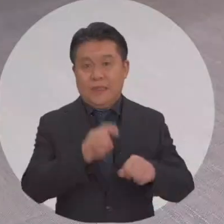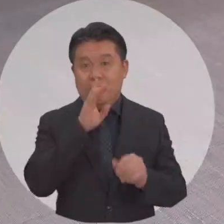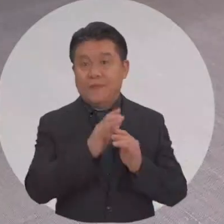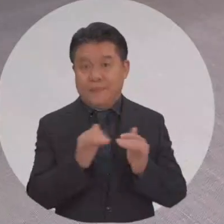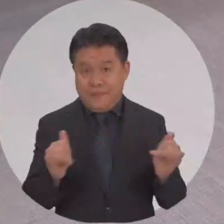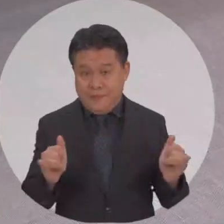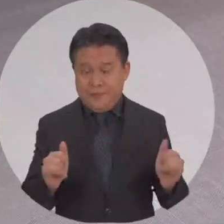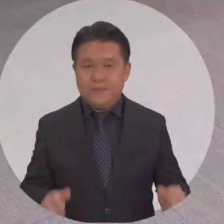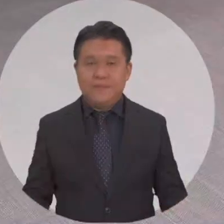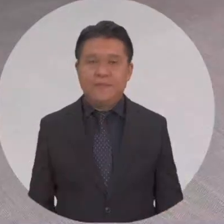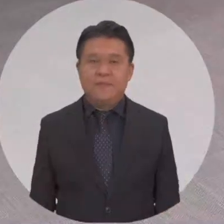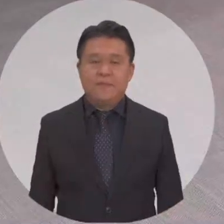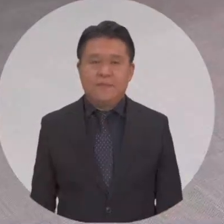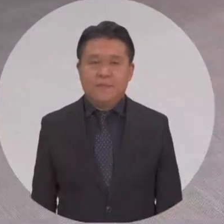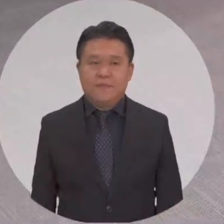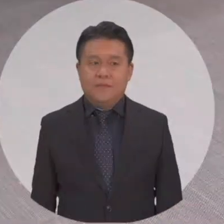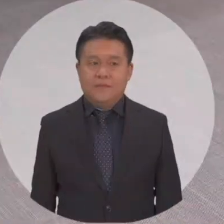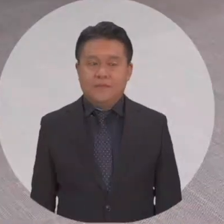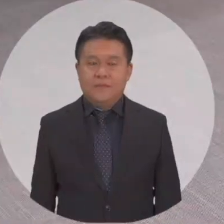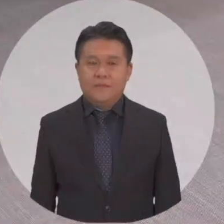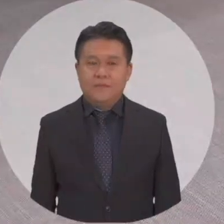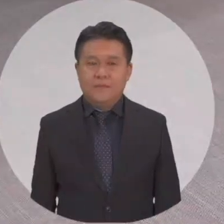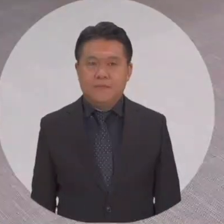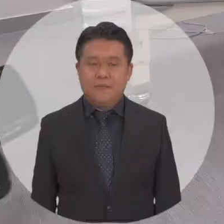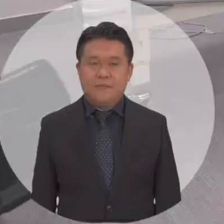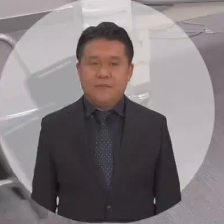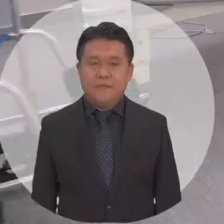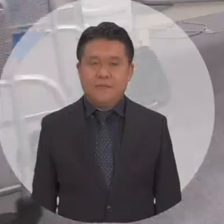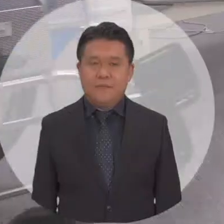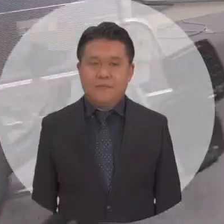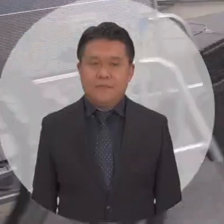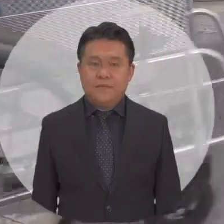몸 왼쪽을 움직일 수 없는 경우입니다.